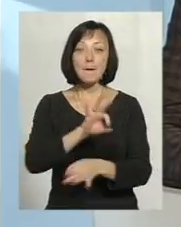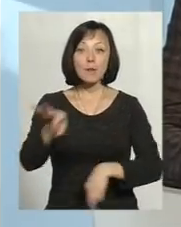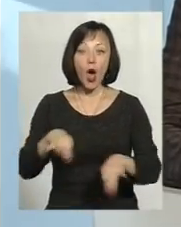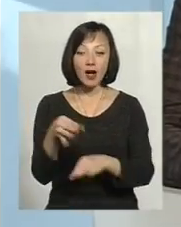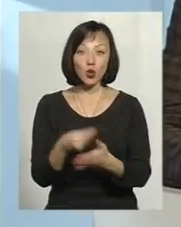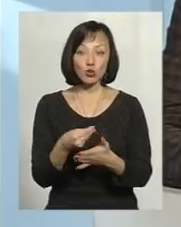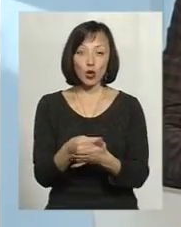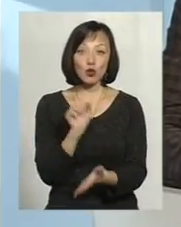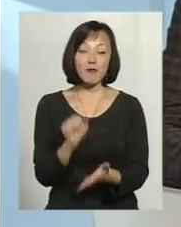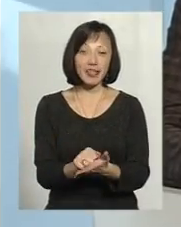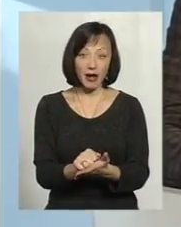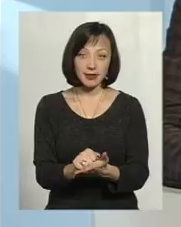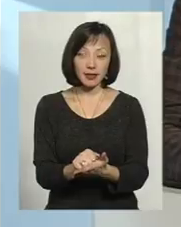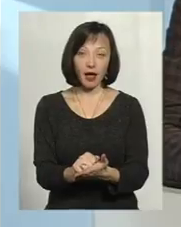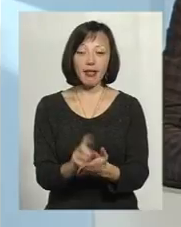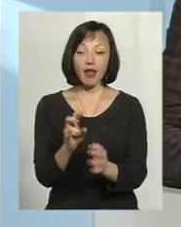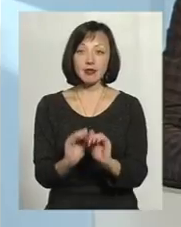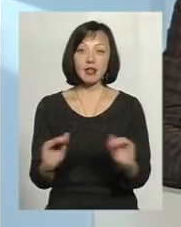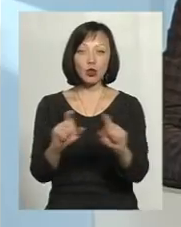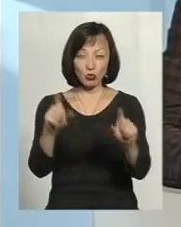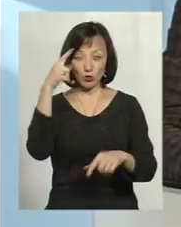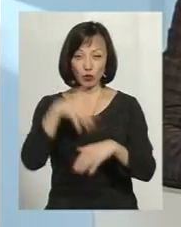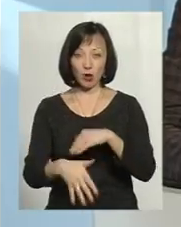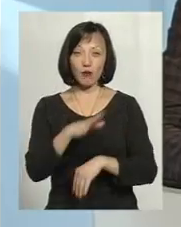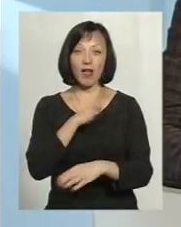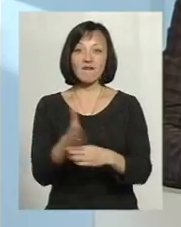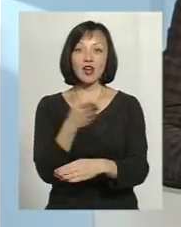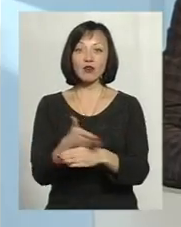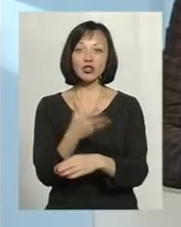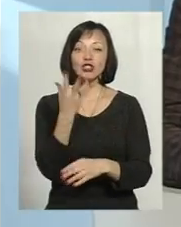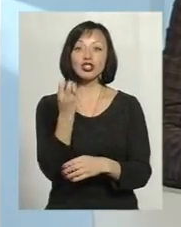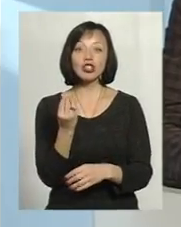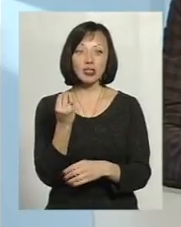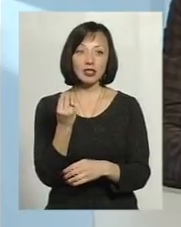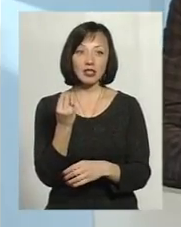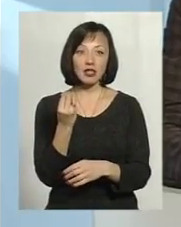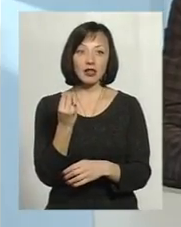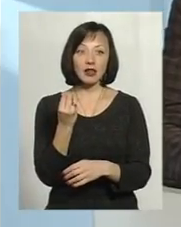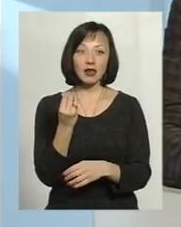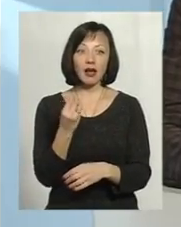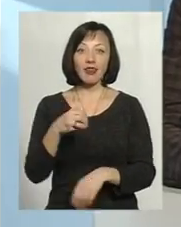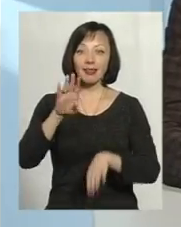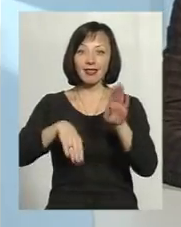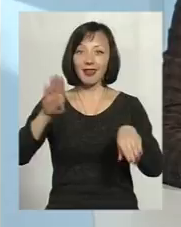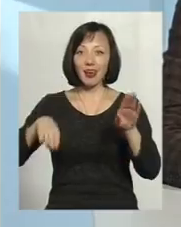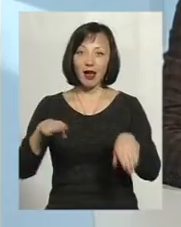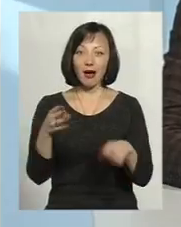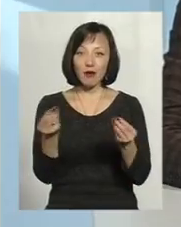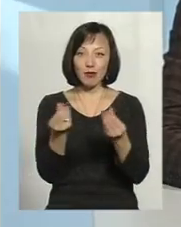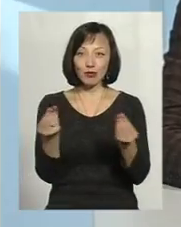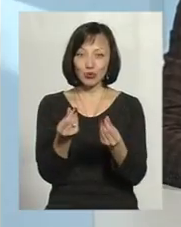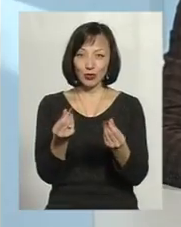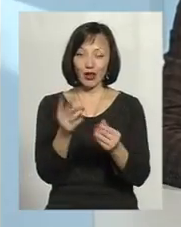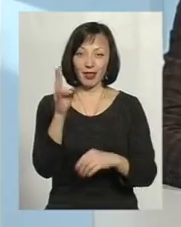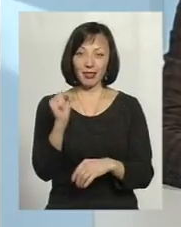кошторисна документація на садочок, щоб ви розуміли, була виготовлена ще в накаті, в опновому накаті на стінах із мучкою